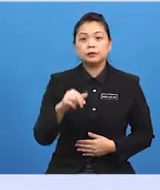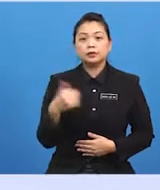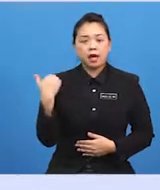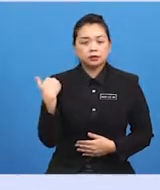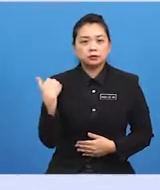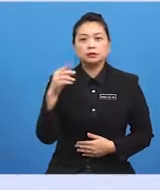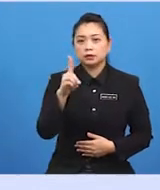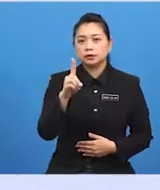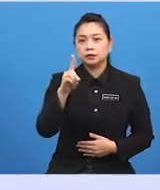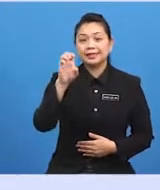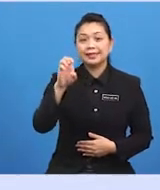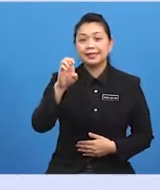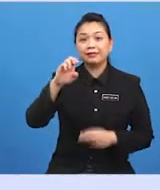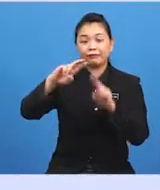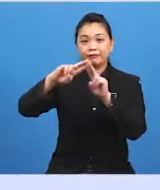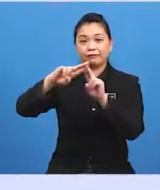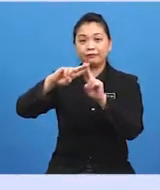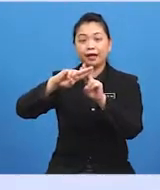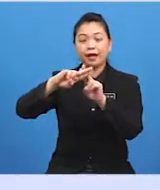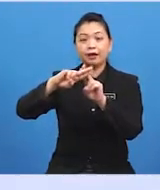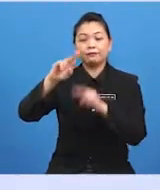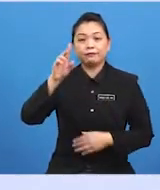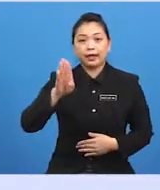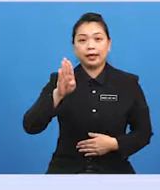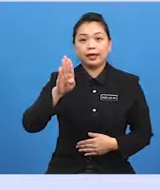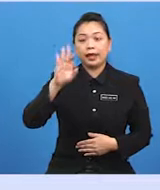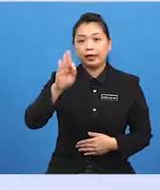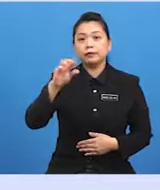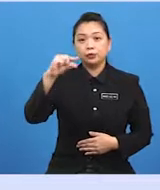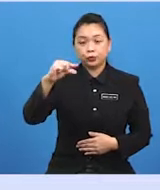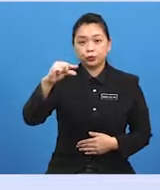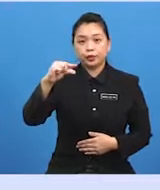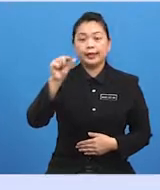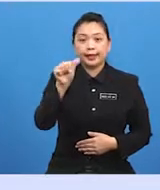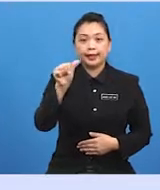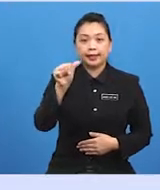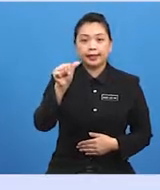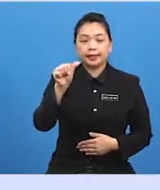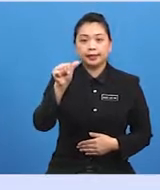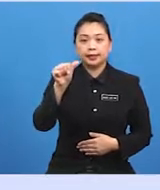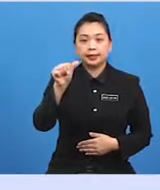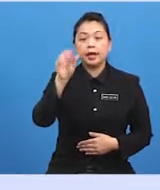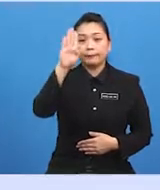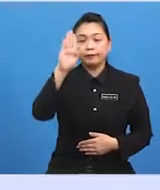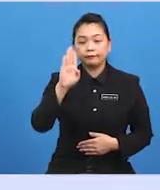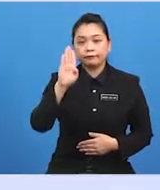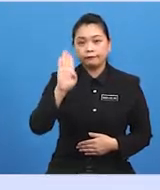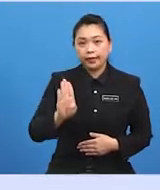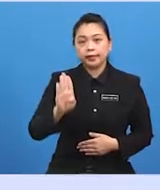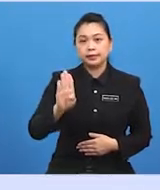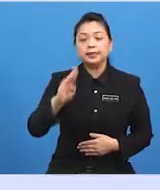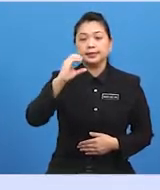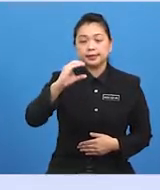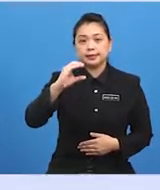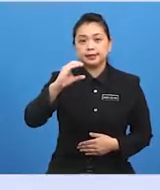E flat, F, G, A, B flat,